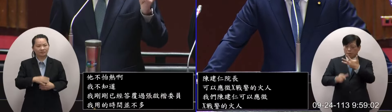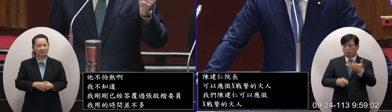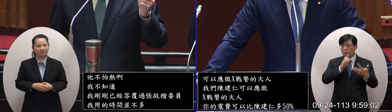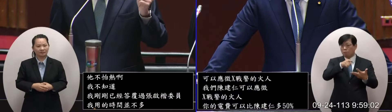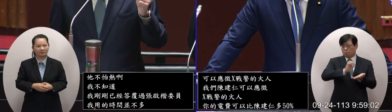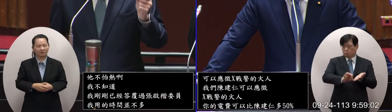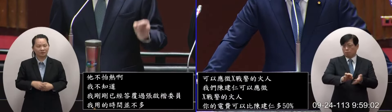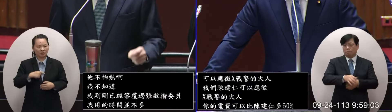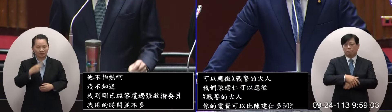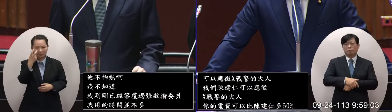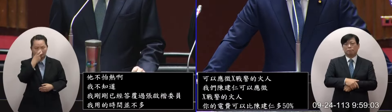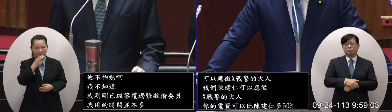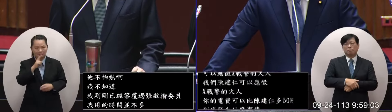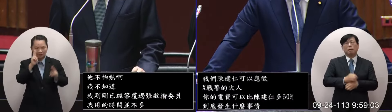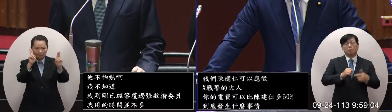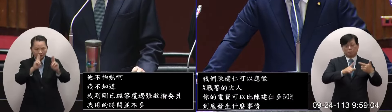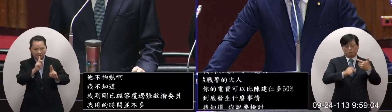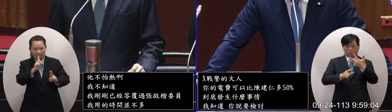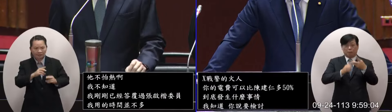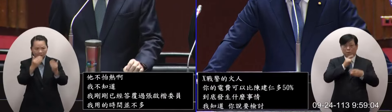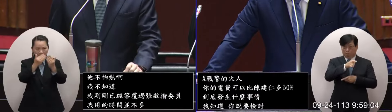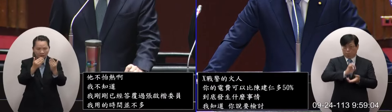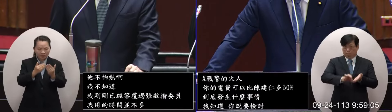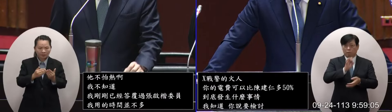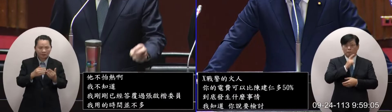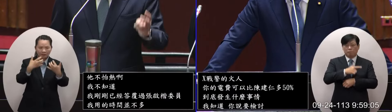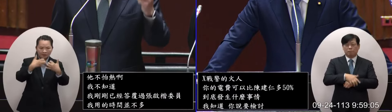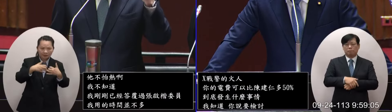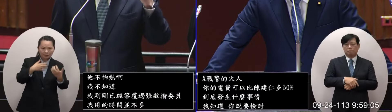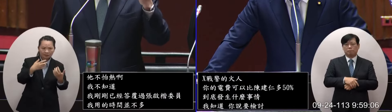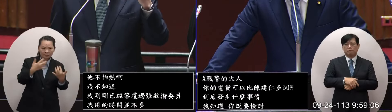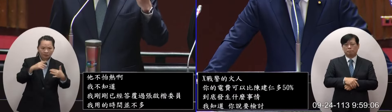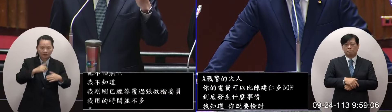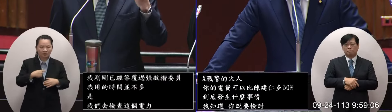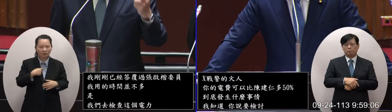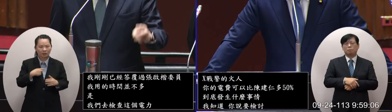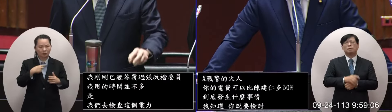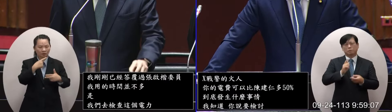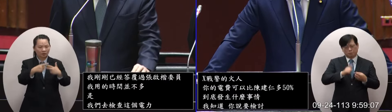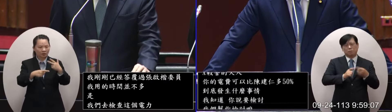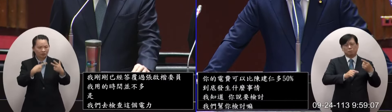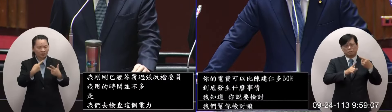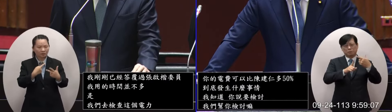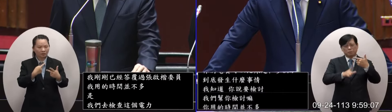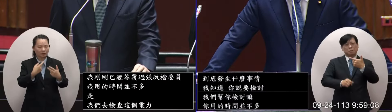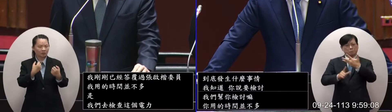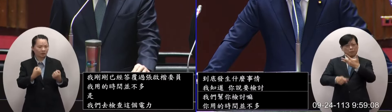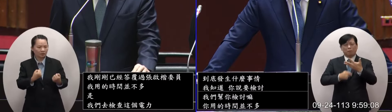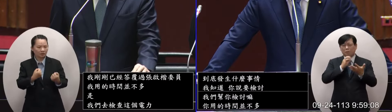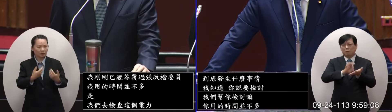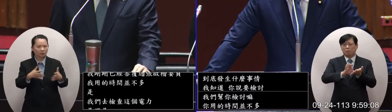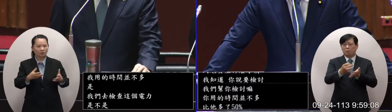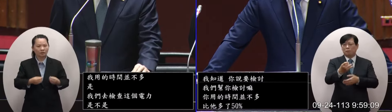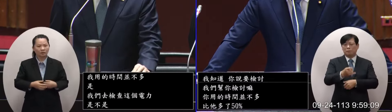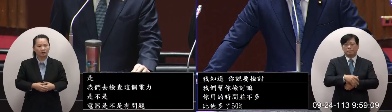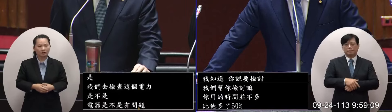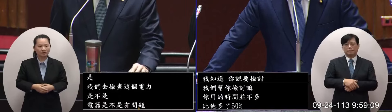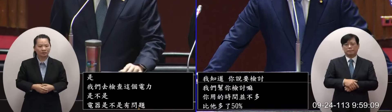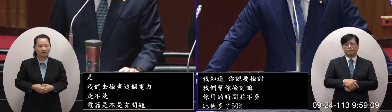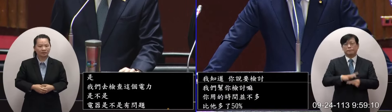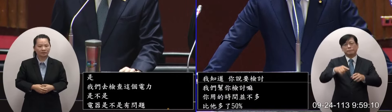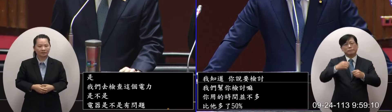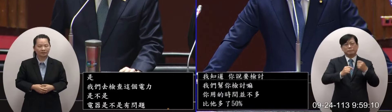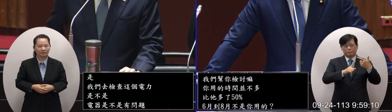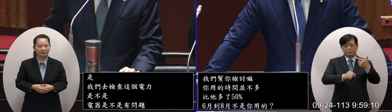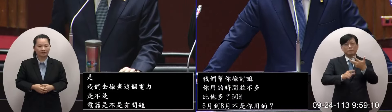你用的。 检查这个电力是 不是？6月到8月是不是你用的嘛？ 我一个礼拜只 有两个晚上。今年6月到8月是多少？今